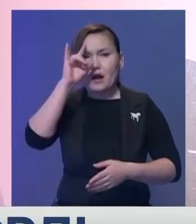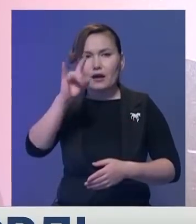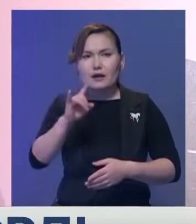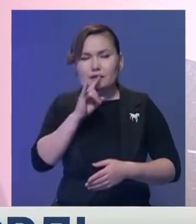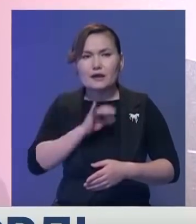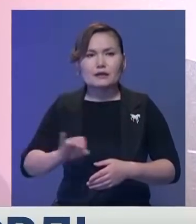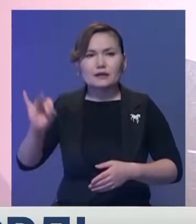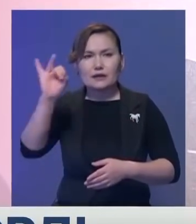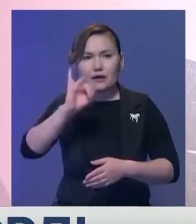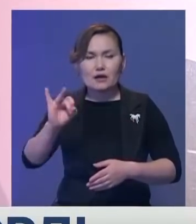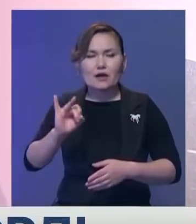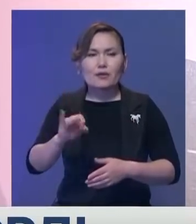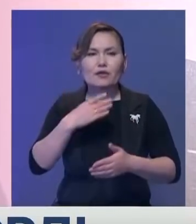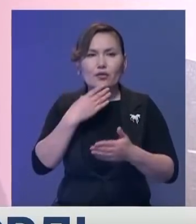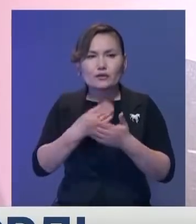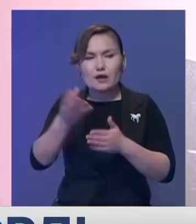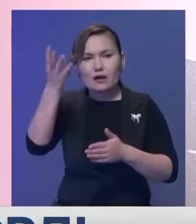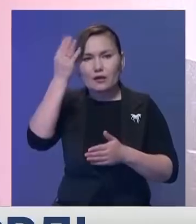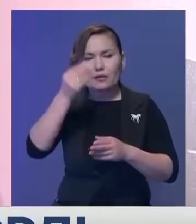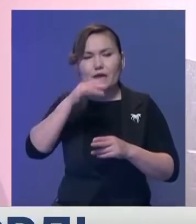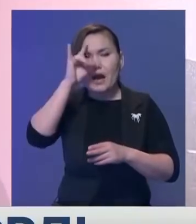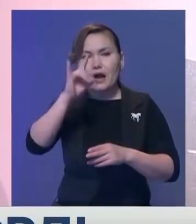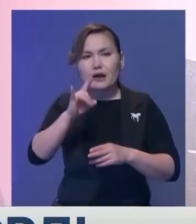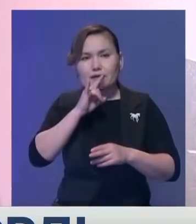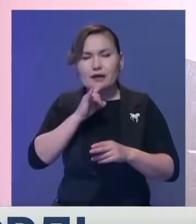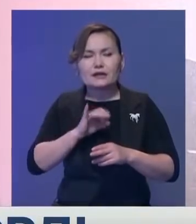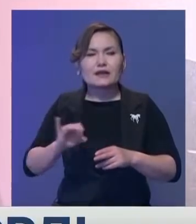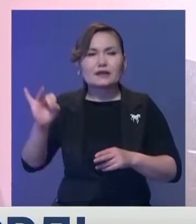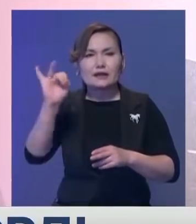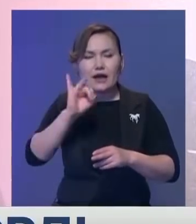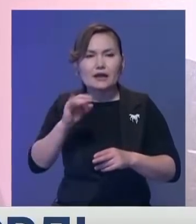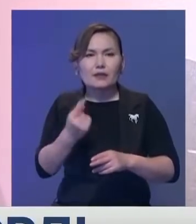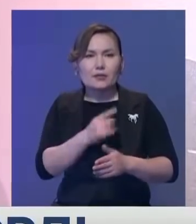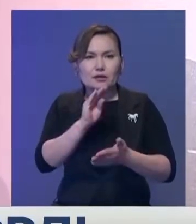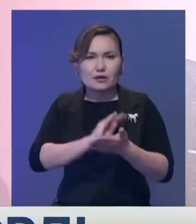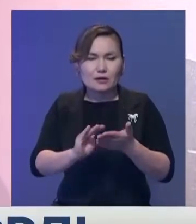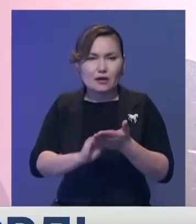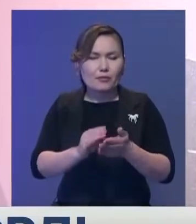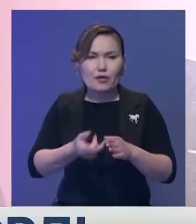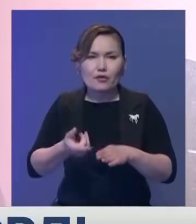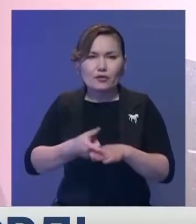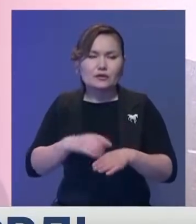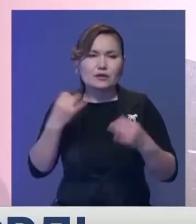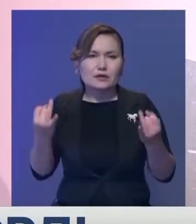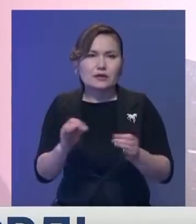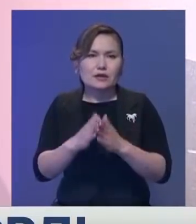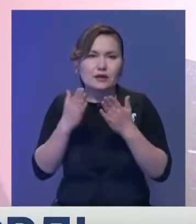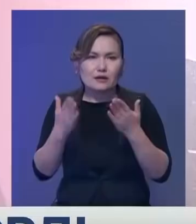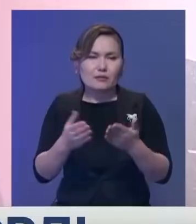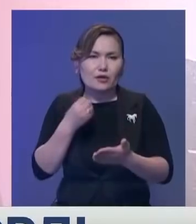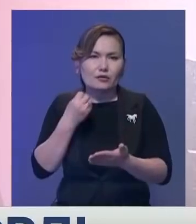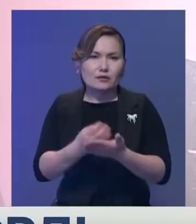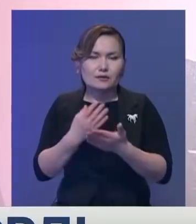қазақтың тарихын қазақтың өзінің көзқарасымен қазақтың тарихшысы жазған санаулы еңбектің бірі сол. Бұл сонысымен де құнды.